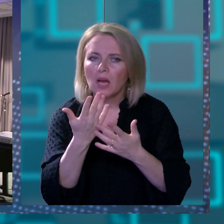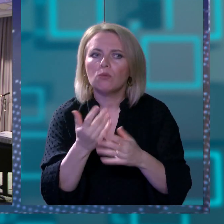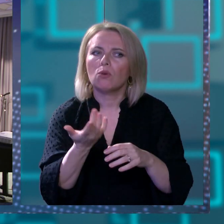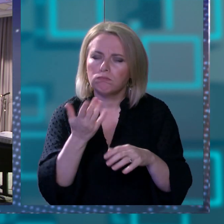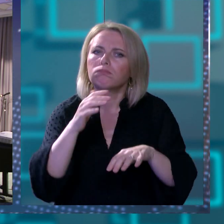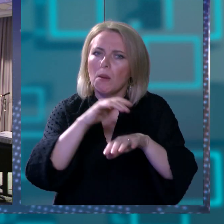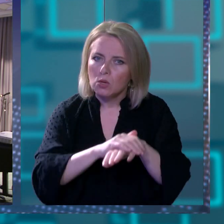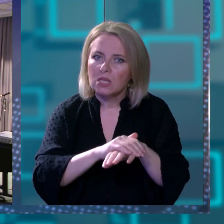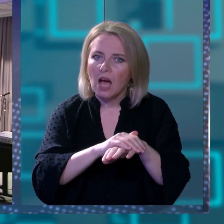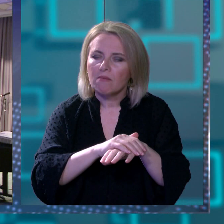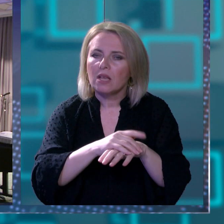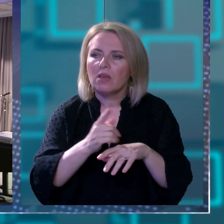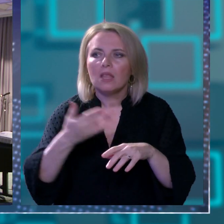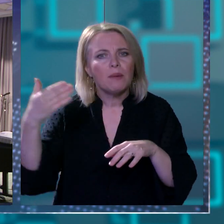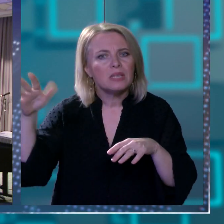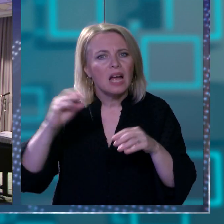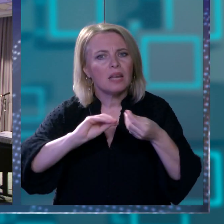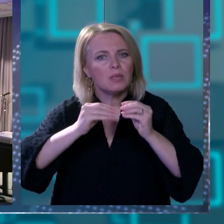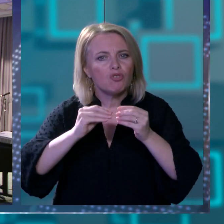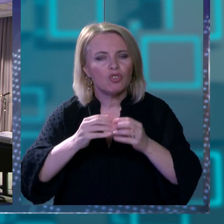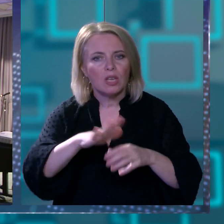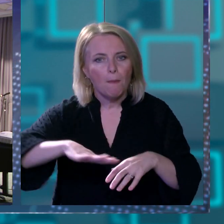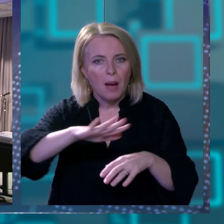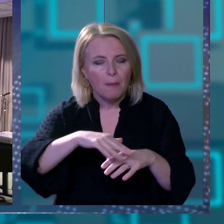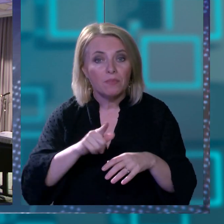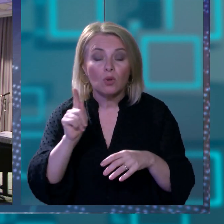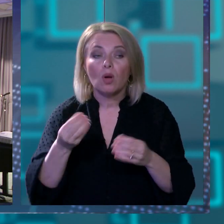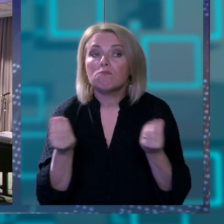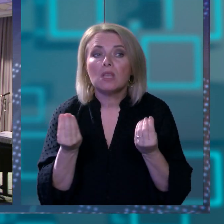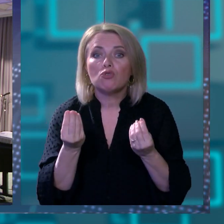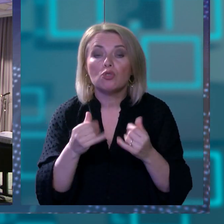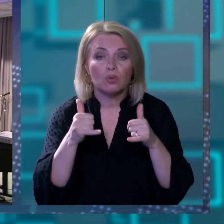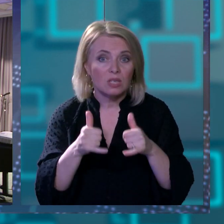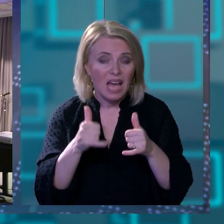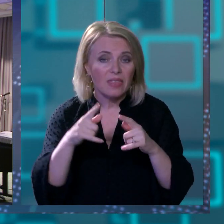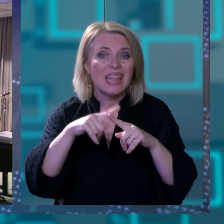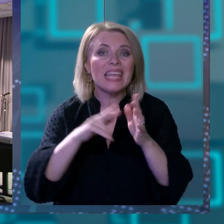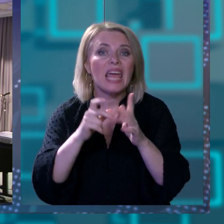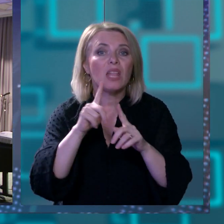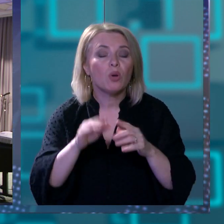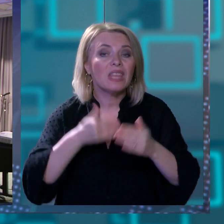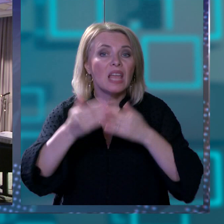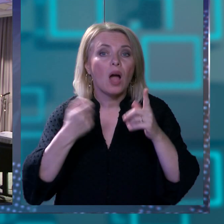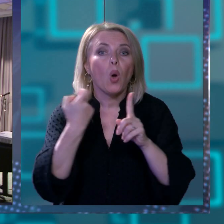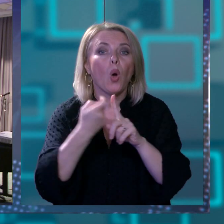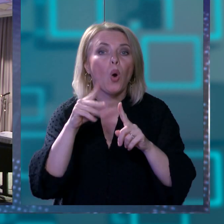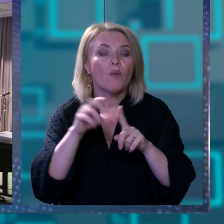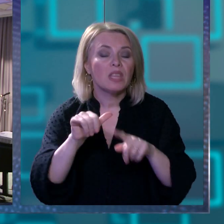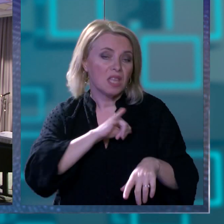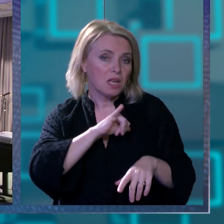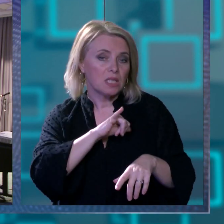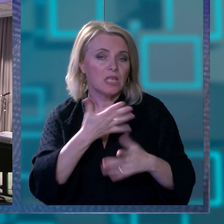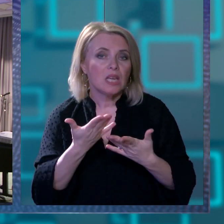tržištima i to je ono što sam i malo prije govorio na skupštini, nešto što su trendovi nakon COVID-a i što zanima